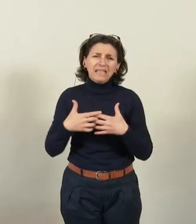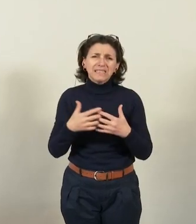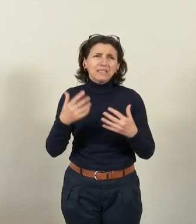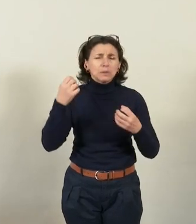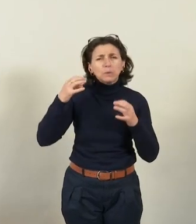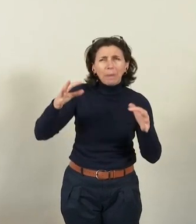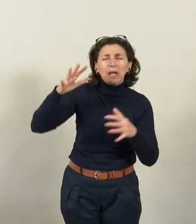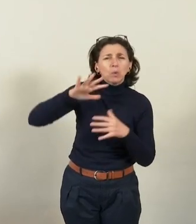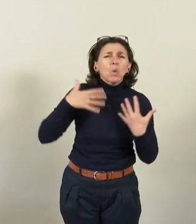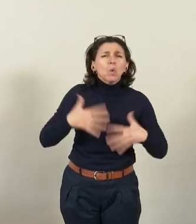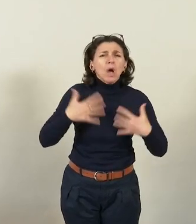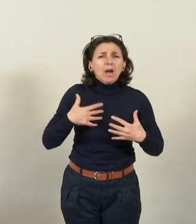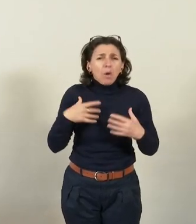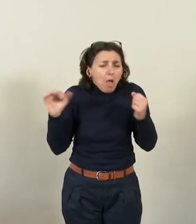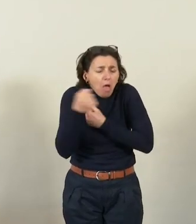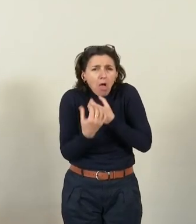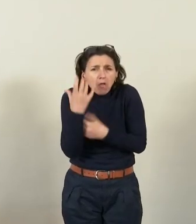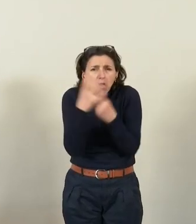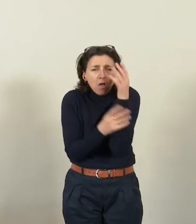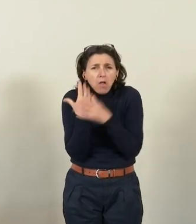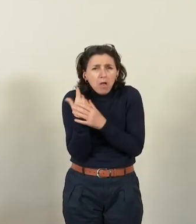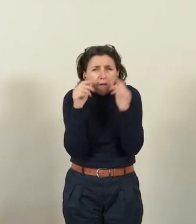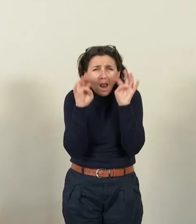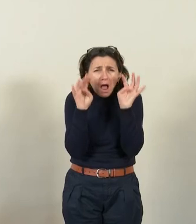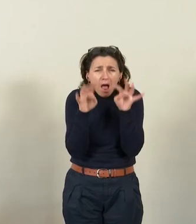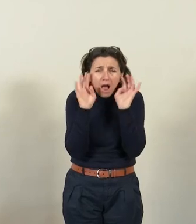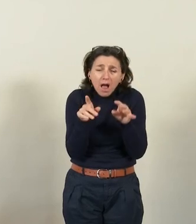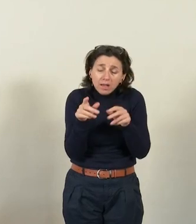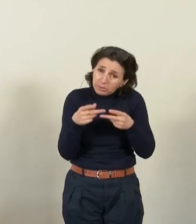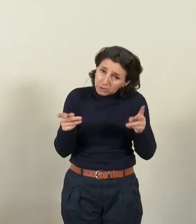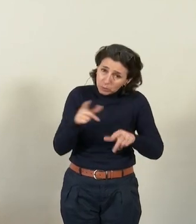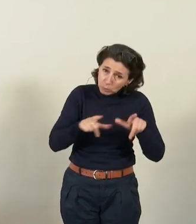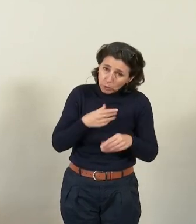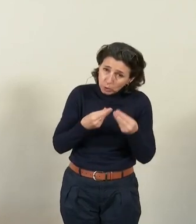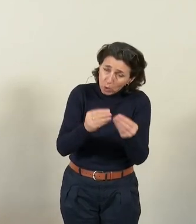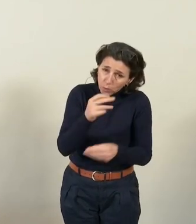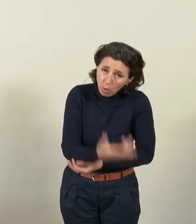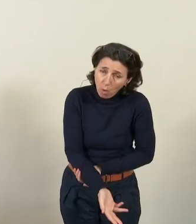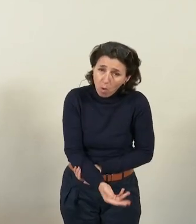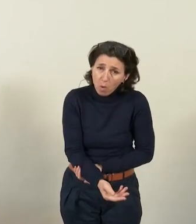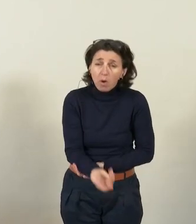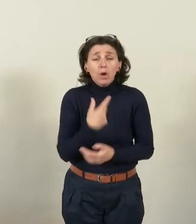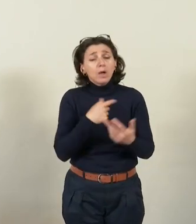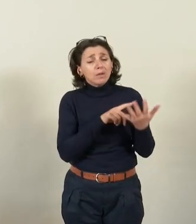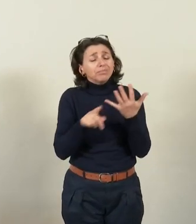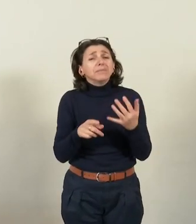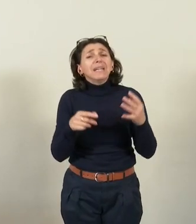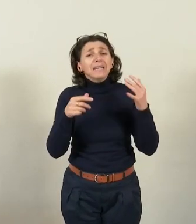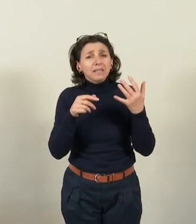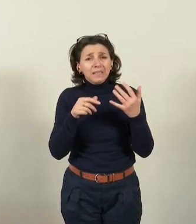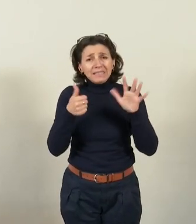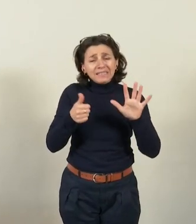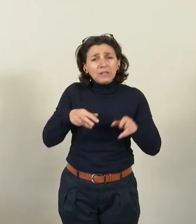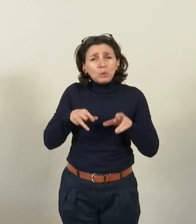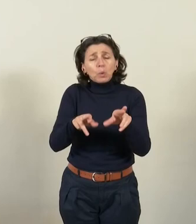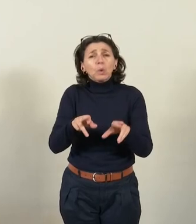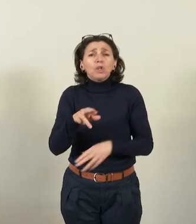en larme permis de louer est-ce que vous accordez un permis de louer aux 6 rues Charles rival où il faut enjamber les les dealerss et leurs